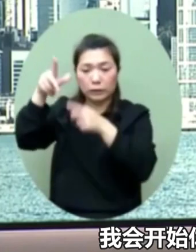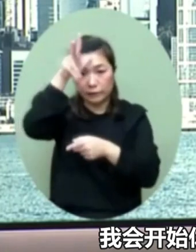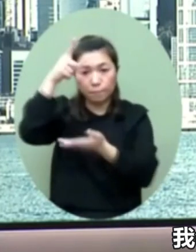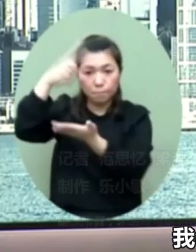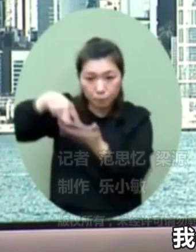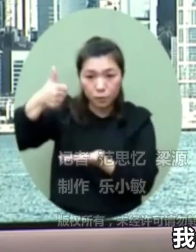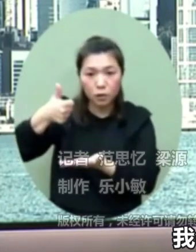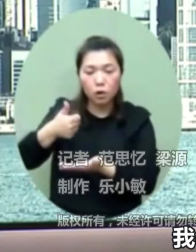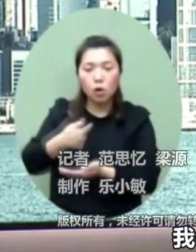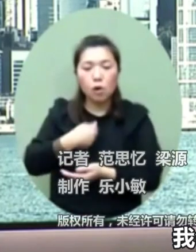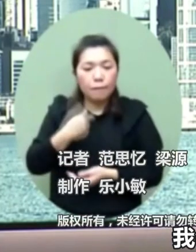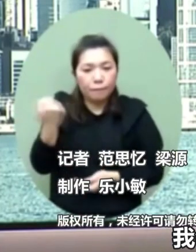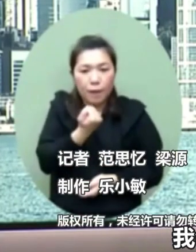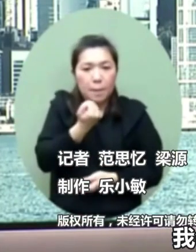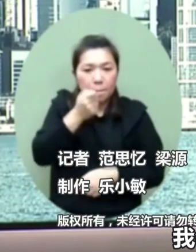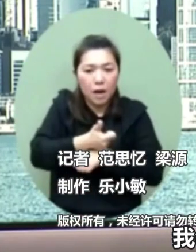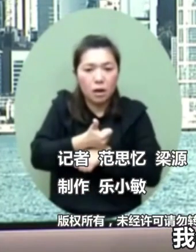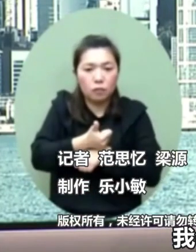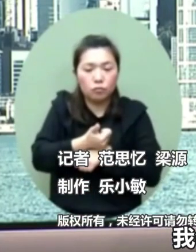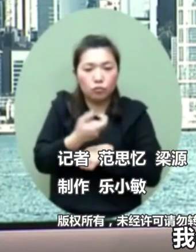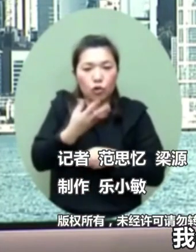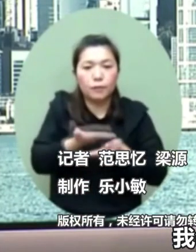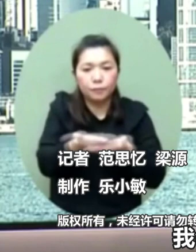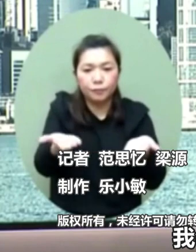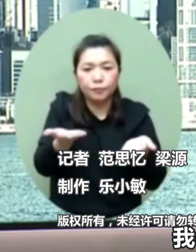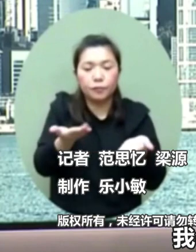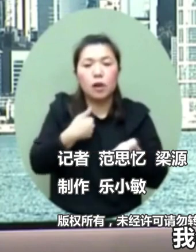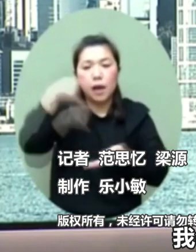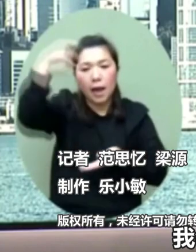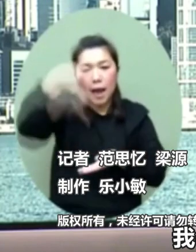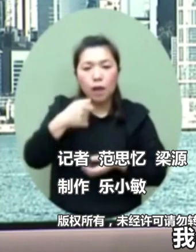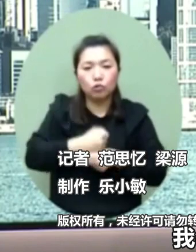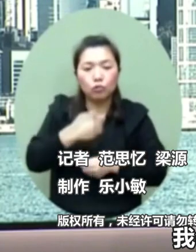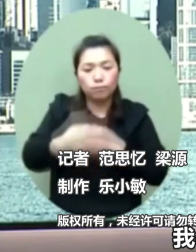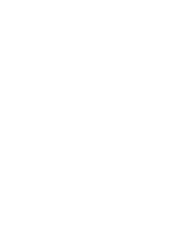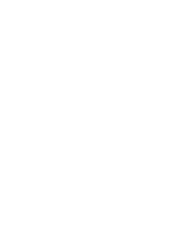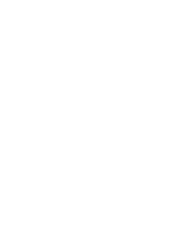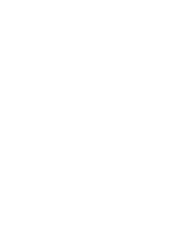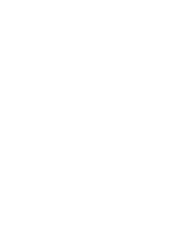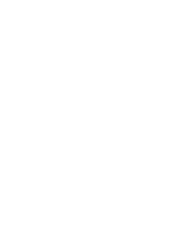我会尽快和大家交代我下一步的工作。